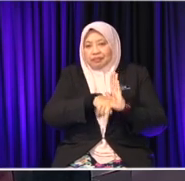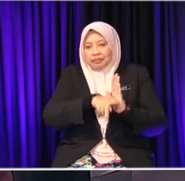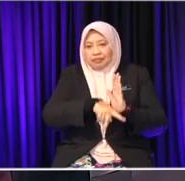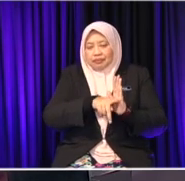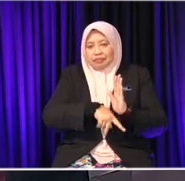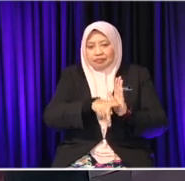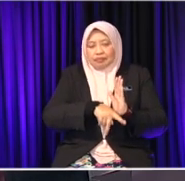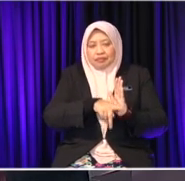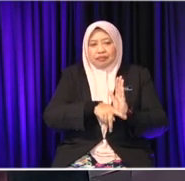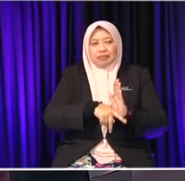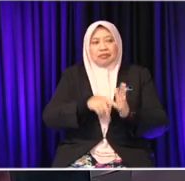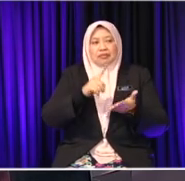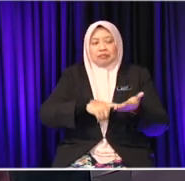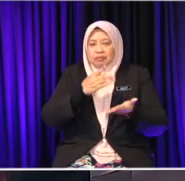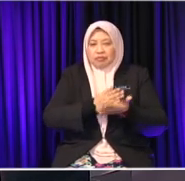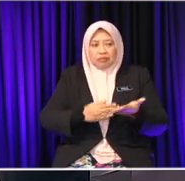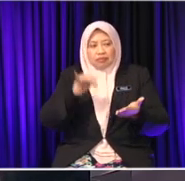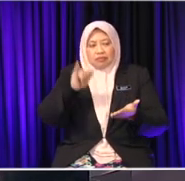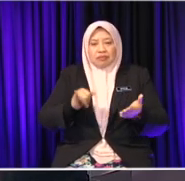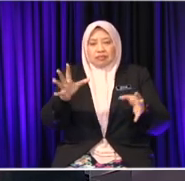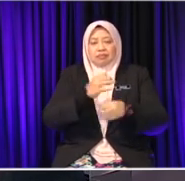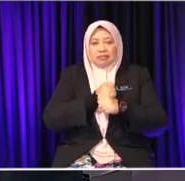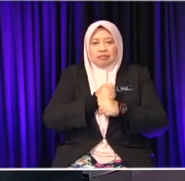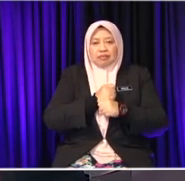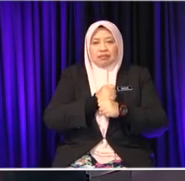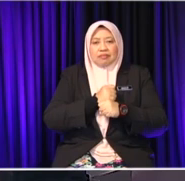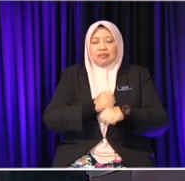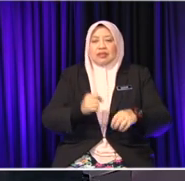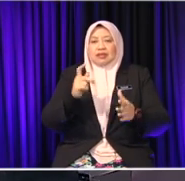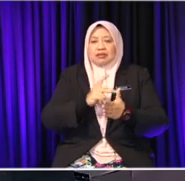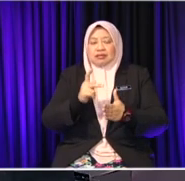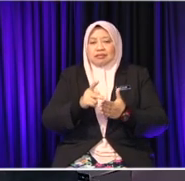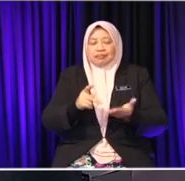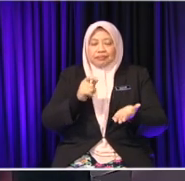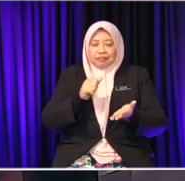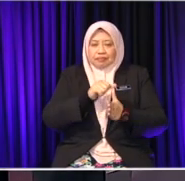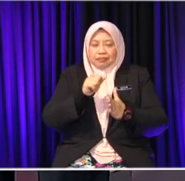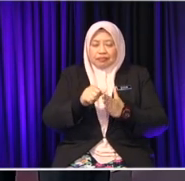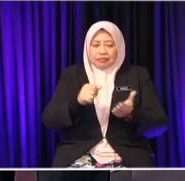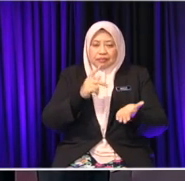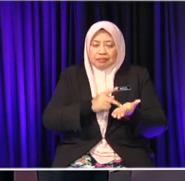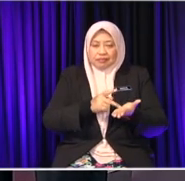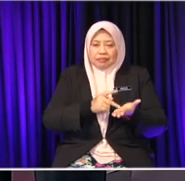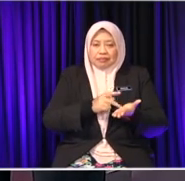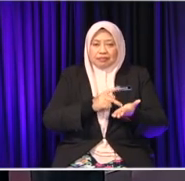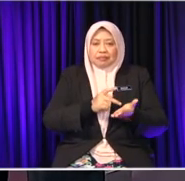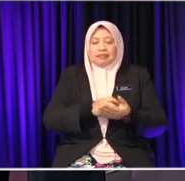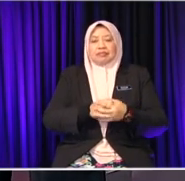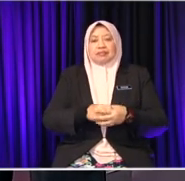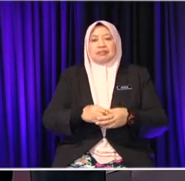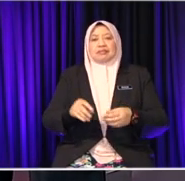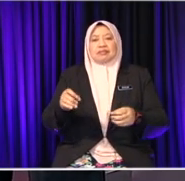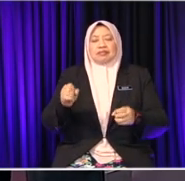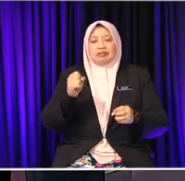tahu Berapa potongan yang terdapat satu lagi lah Yang kadar ini kadar yang tidak diberi ini dia hanya diperlukan ketika